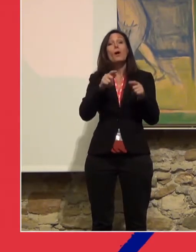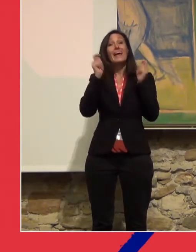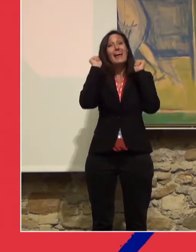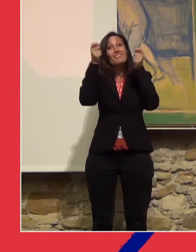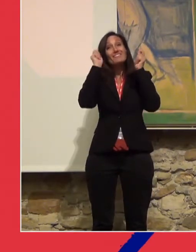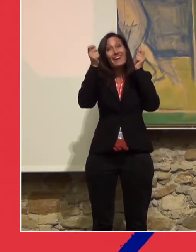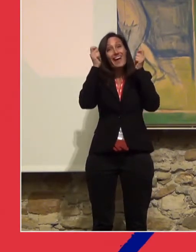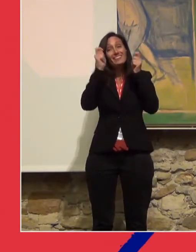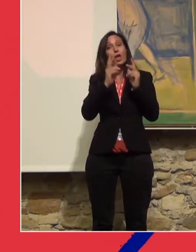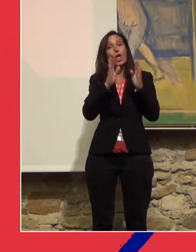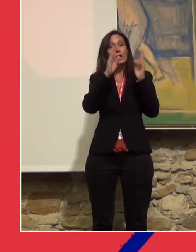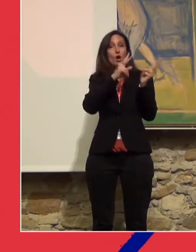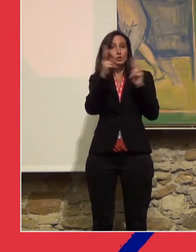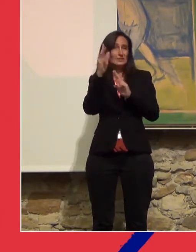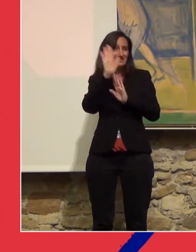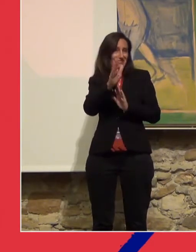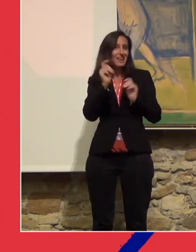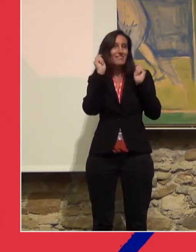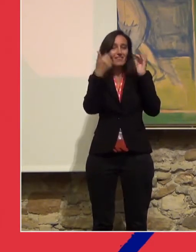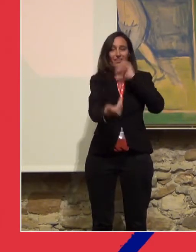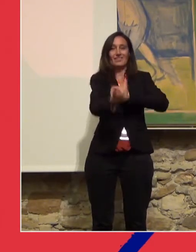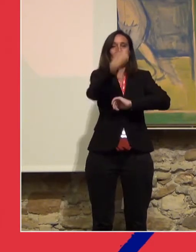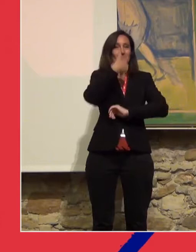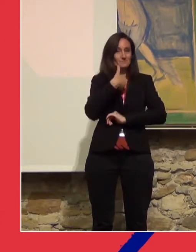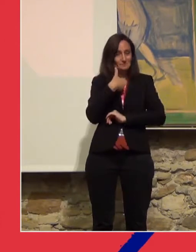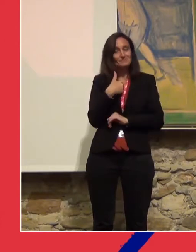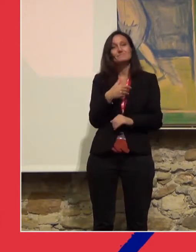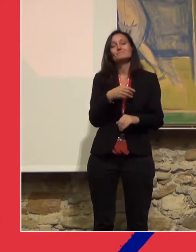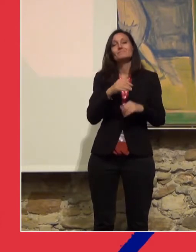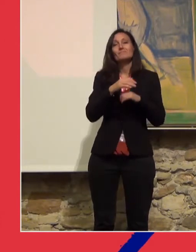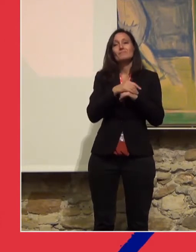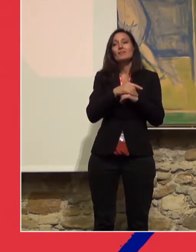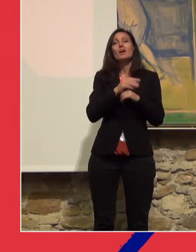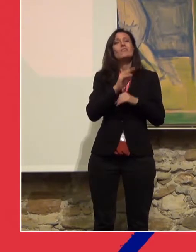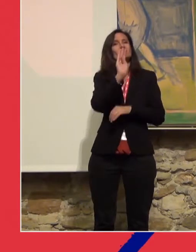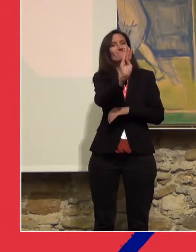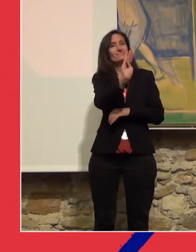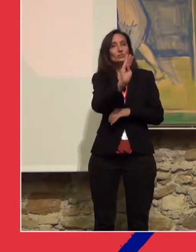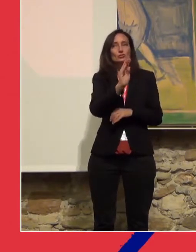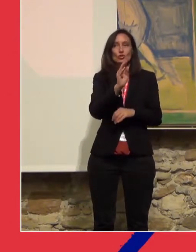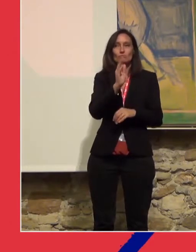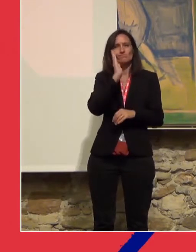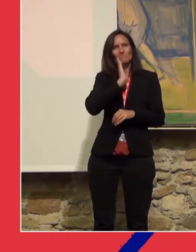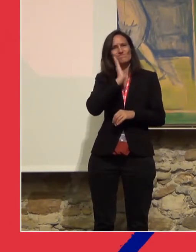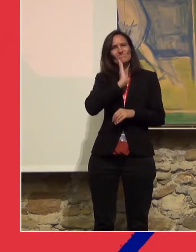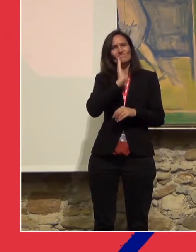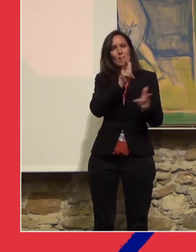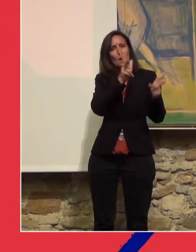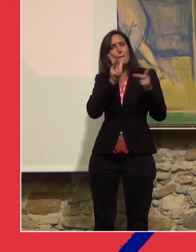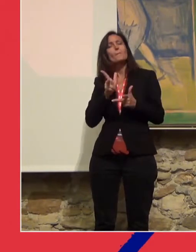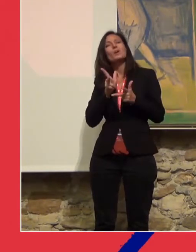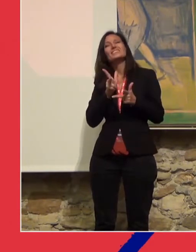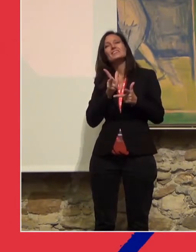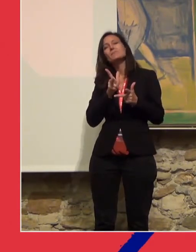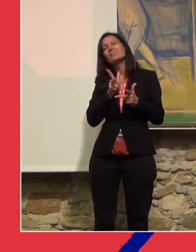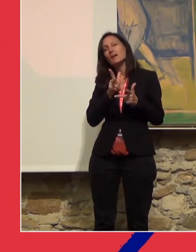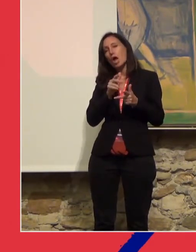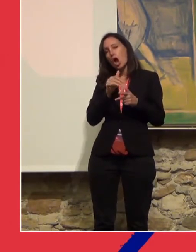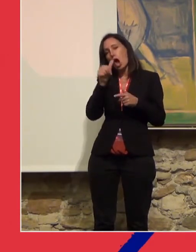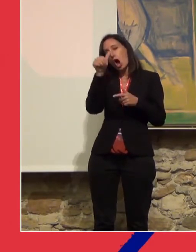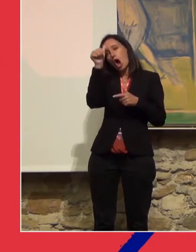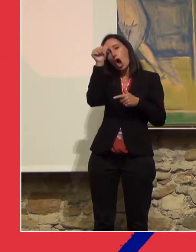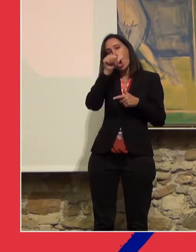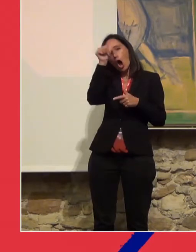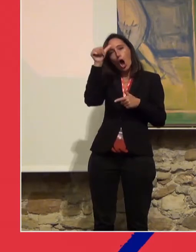Fra Pier Giacomo. Gli avevo chiesto di portarmi, uso un termine desueto, l'olio degli infermi,